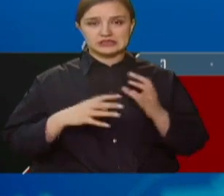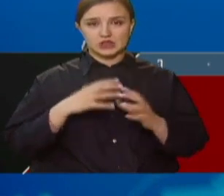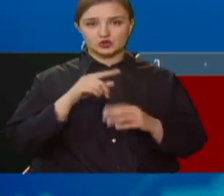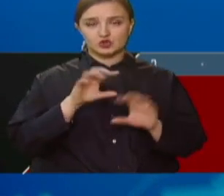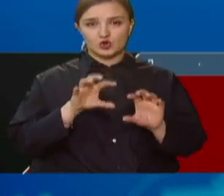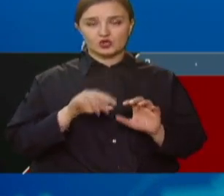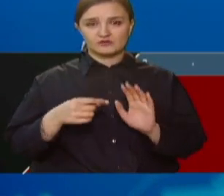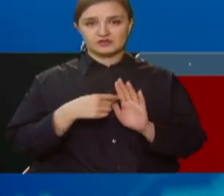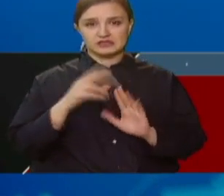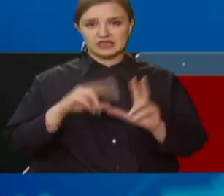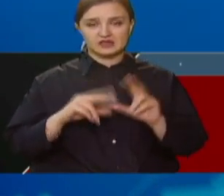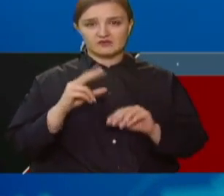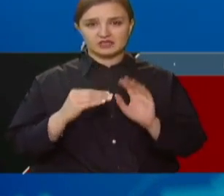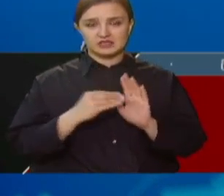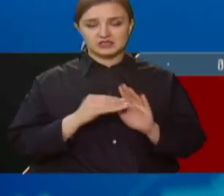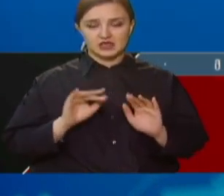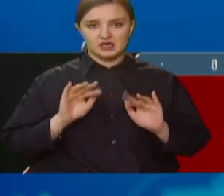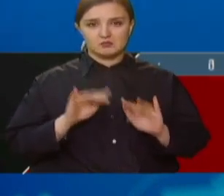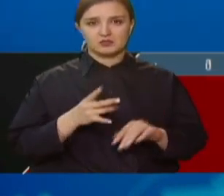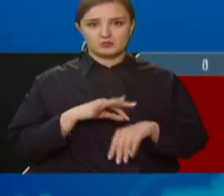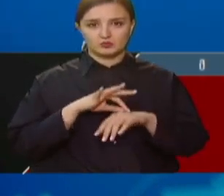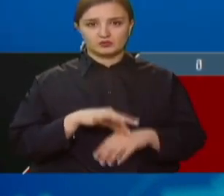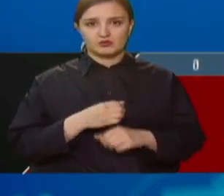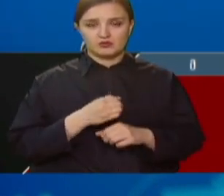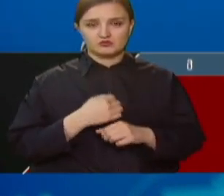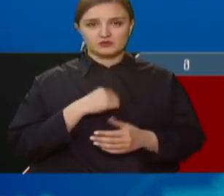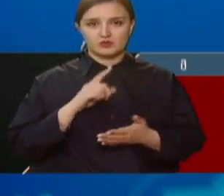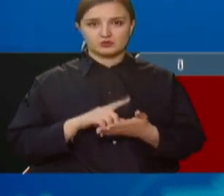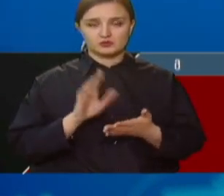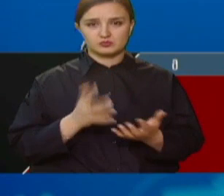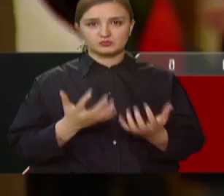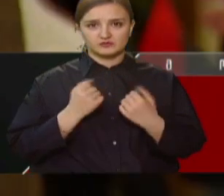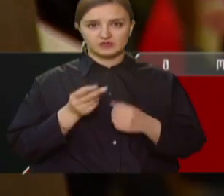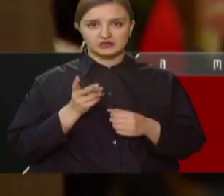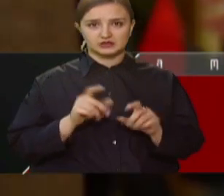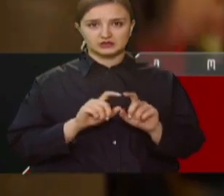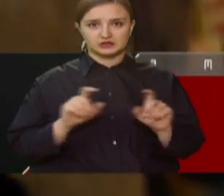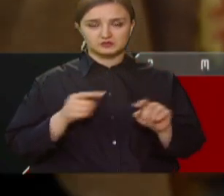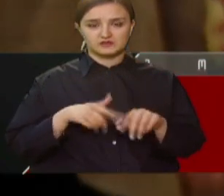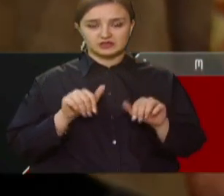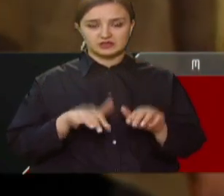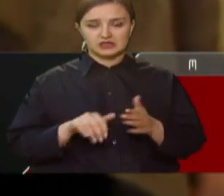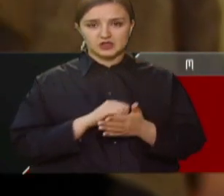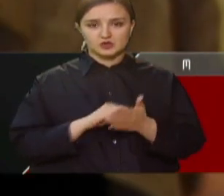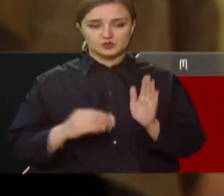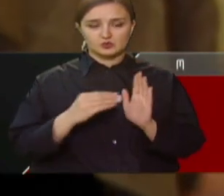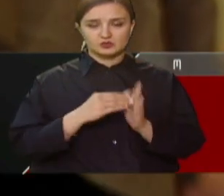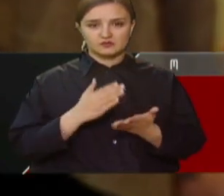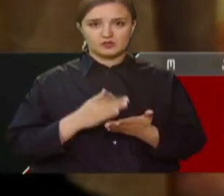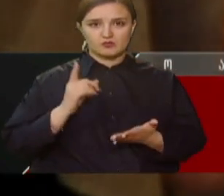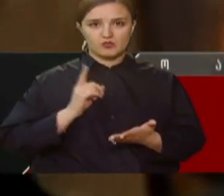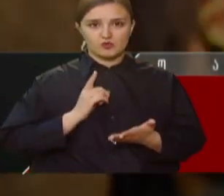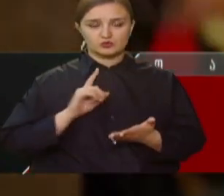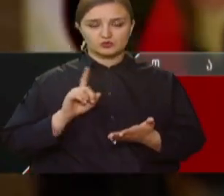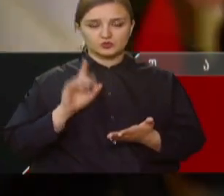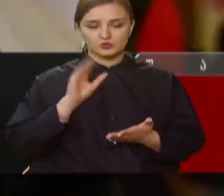რასაც ითვალისწინებს, ის ქმედებები განახორციელონ და ჩვენ აუცილებლად მივიღოთ კანდიდატის სტატუსი. ამ რეზოლუციაში რა თქმა უნდა ჩვენ გვაქვს მოლოდინი იმისი,